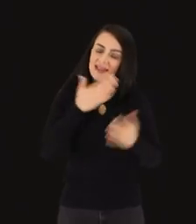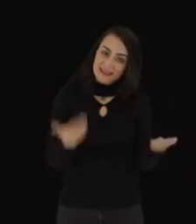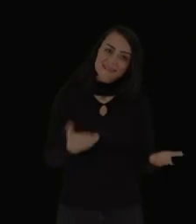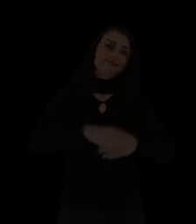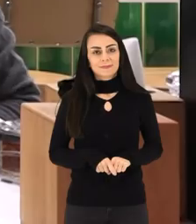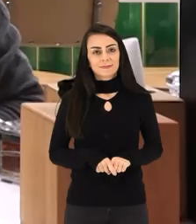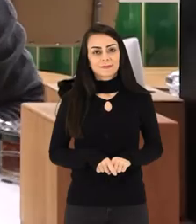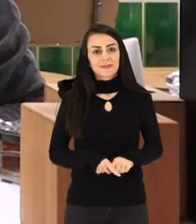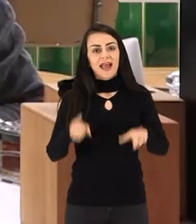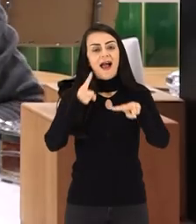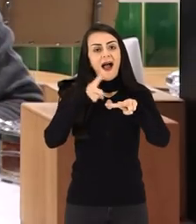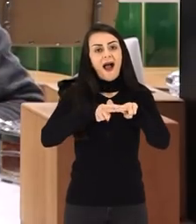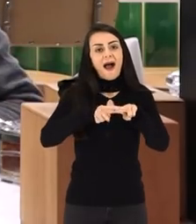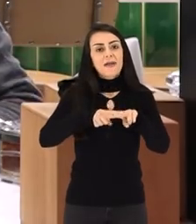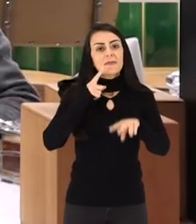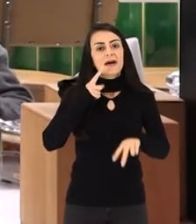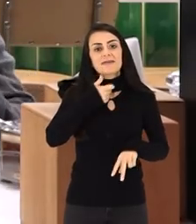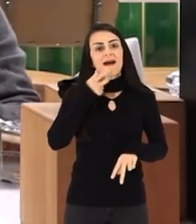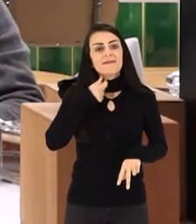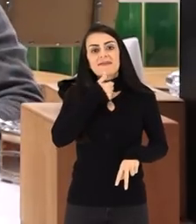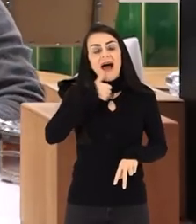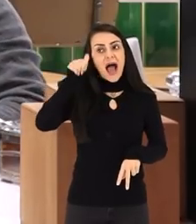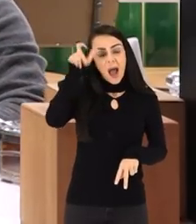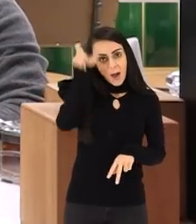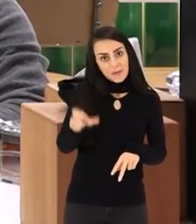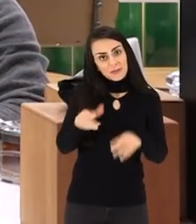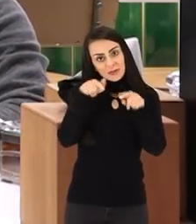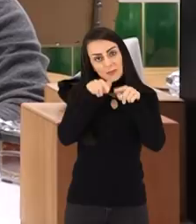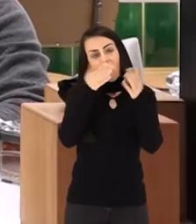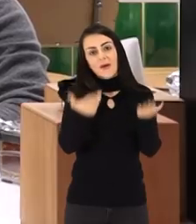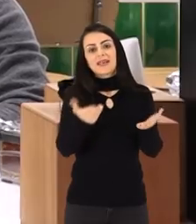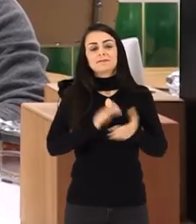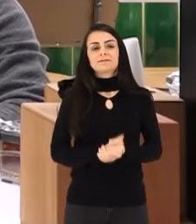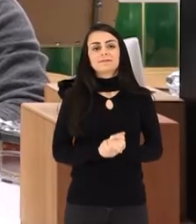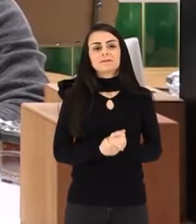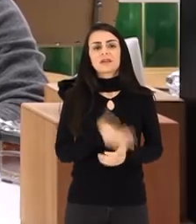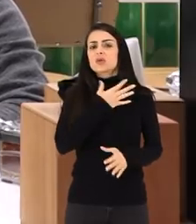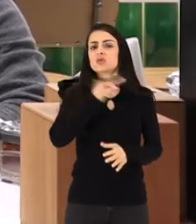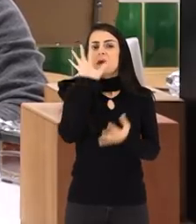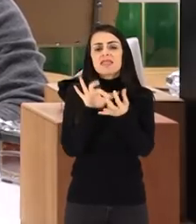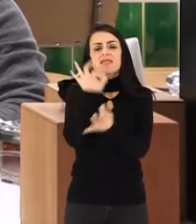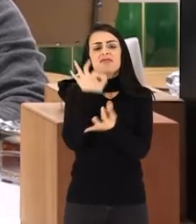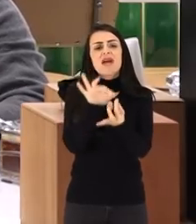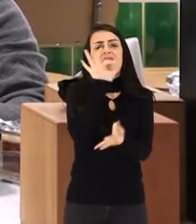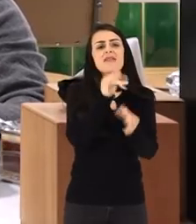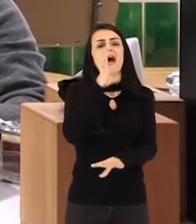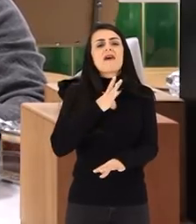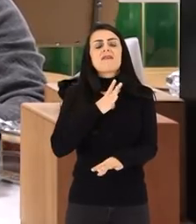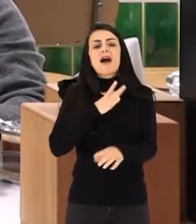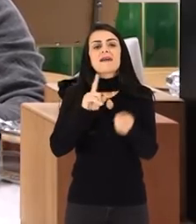Eyvallah. Alparslan abimiz de böyle bir Alparslan abimiz işte. Evet. Harika insanlar var. Kesinlikle. Biz de